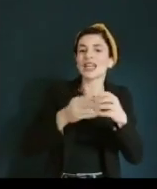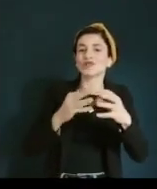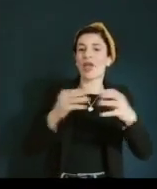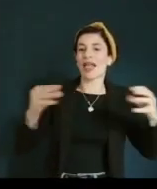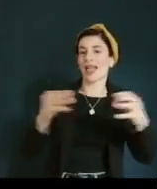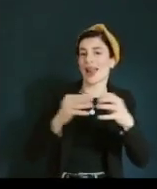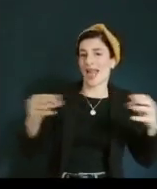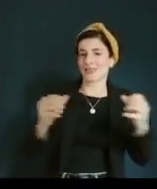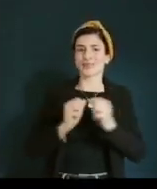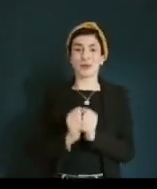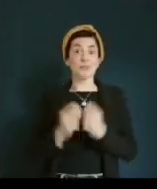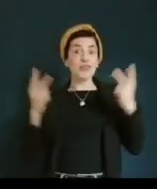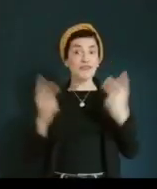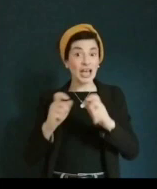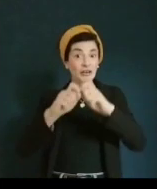elastico.